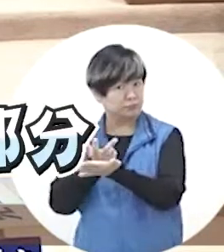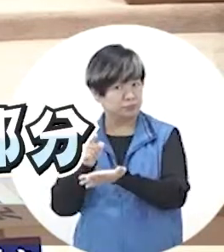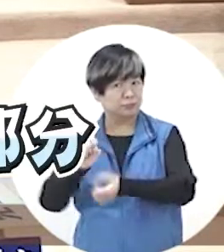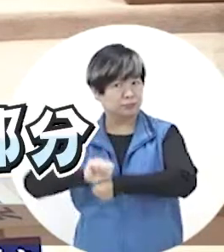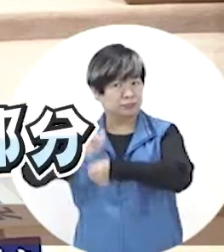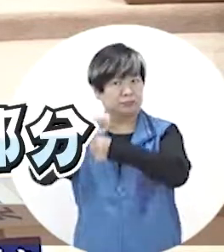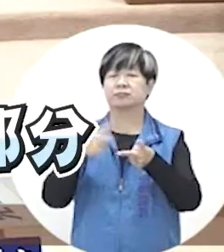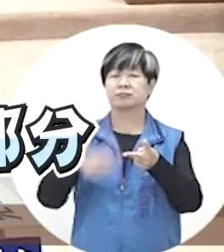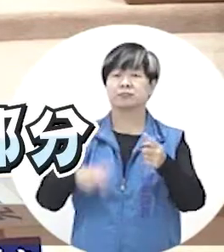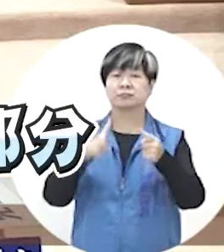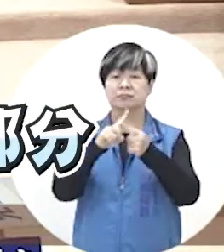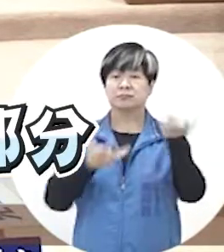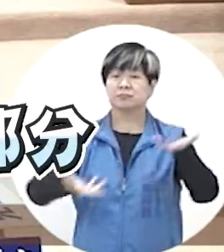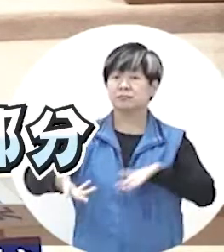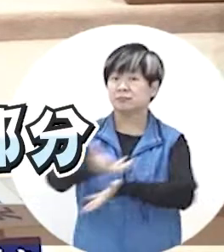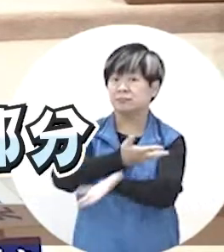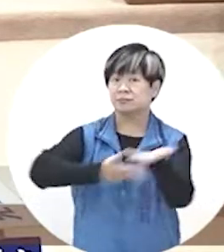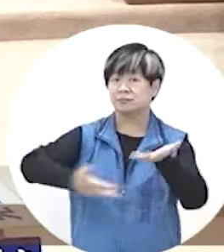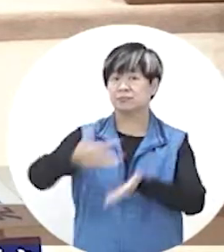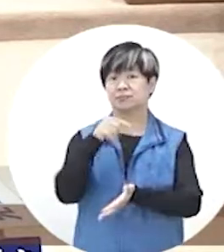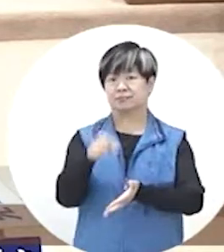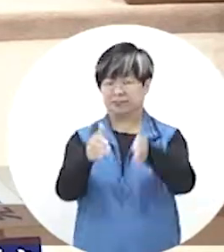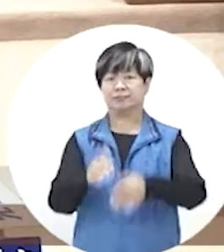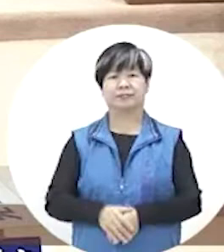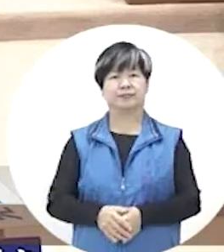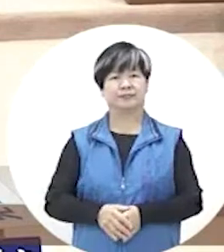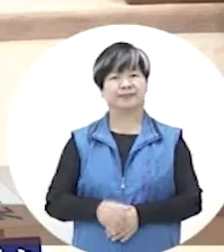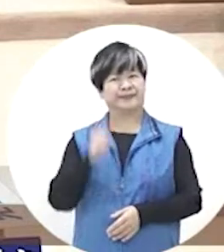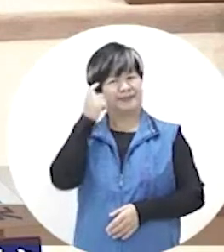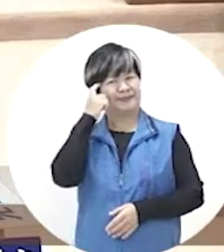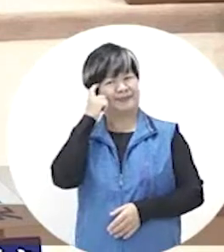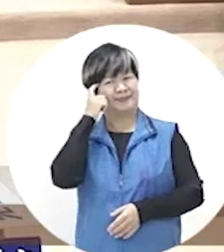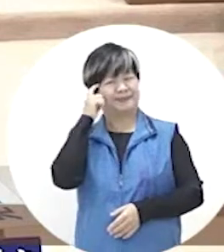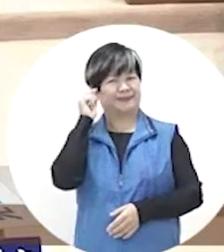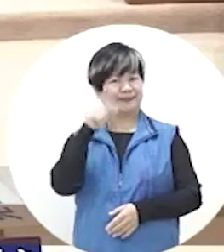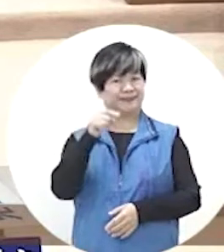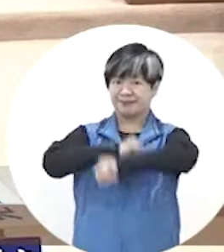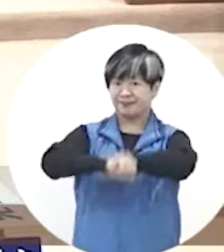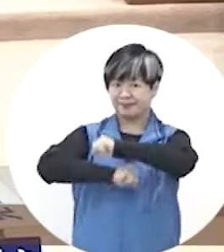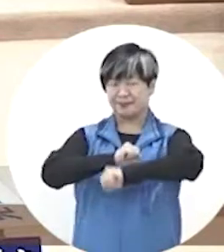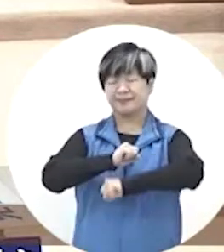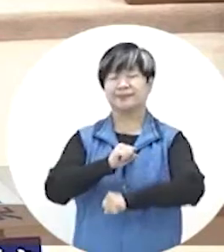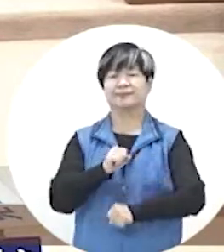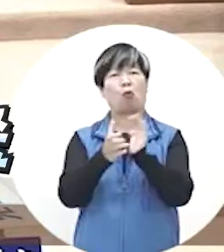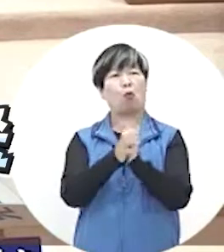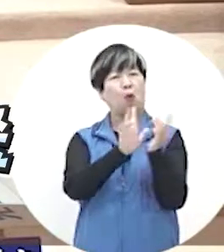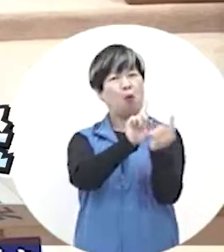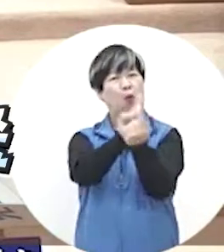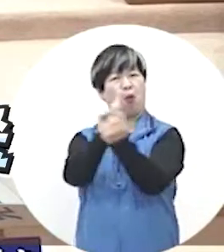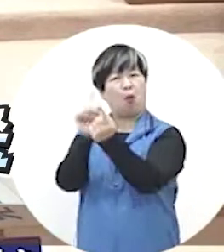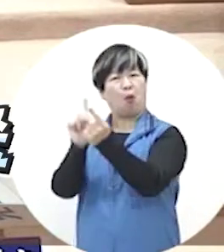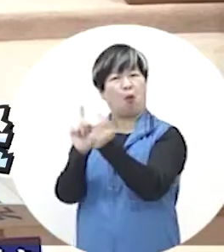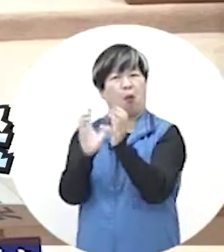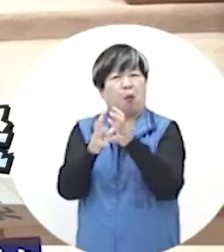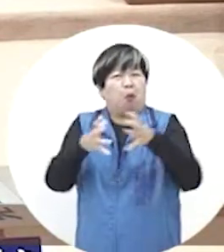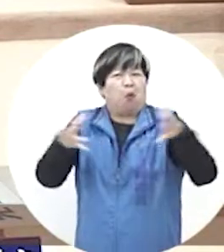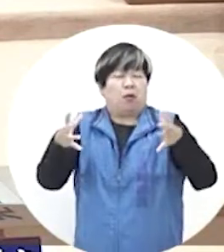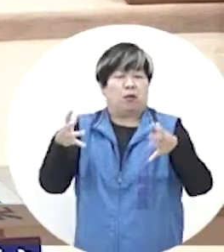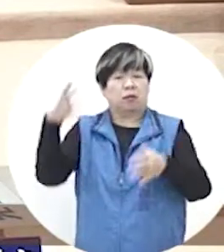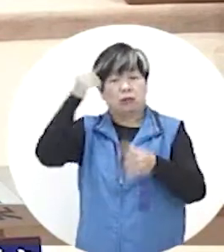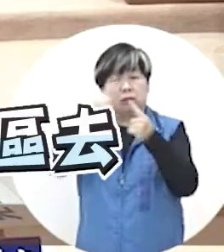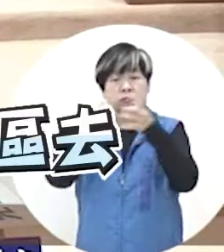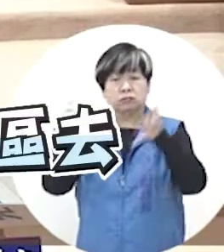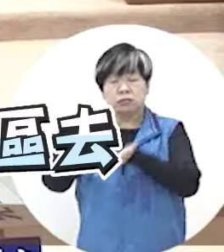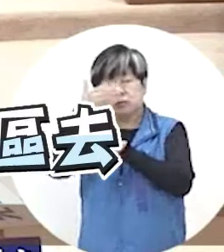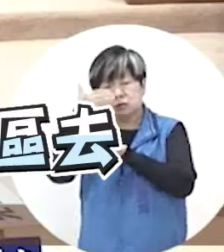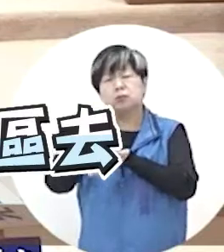要增加。然后另外是比如人际健康的部分，我们怎么样透过就是他来参与这个课程，结交非常多的朋友。当然我们现在老人共餐什么都有做到这